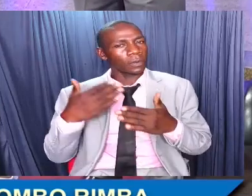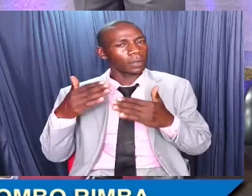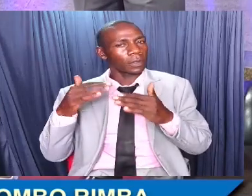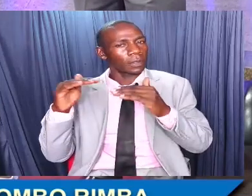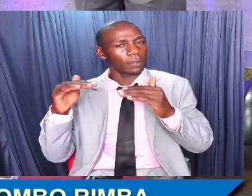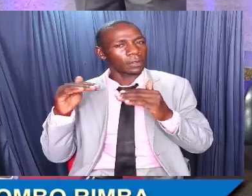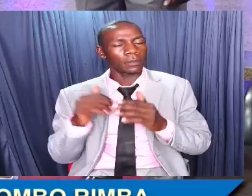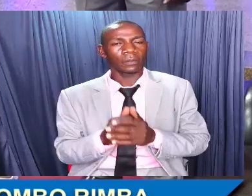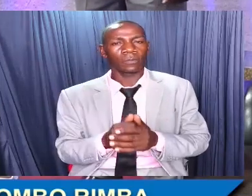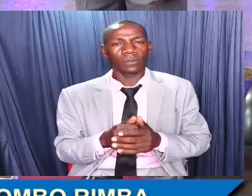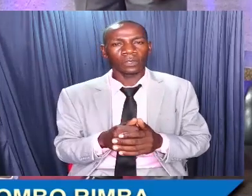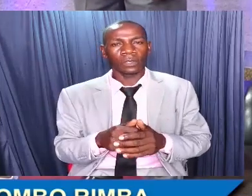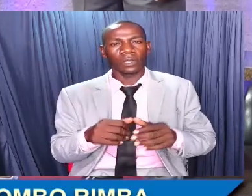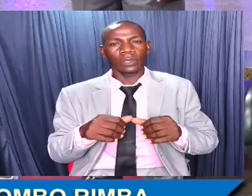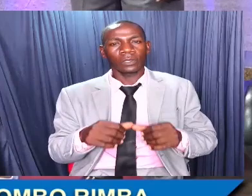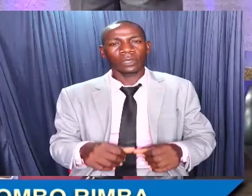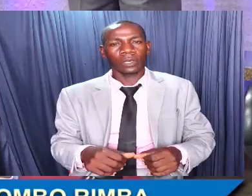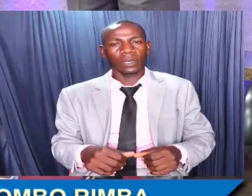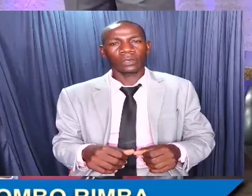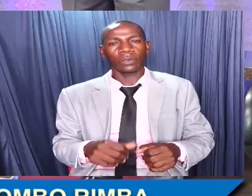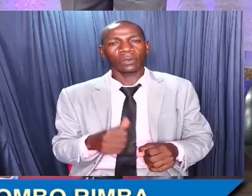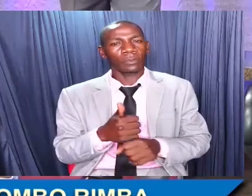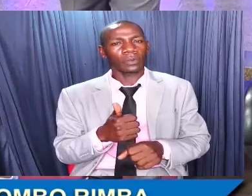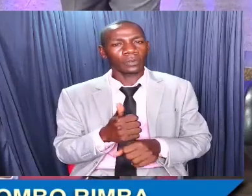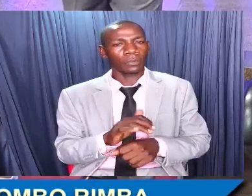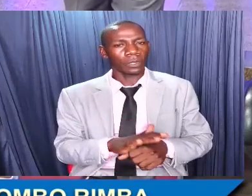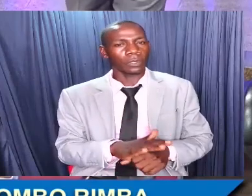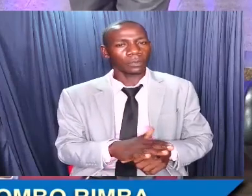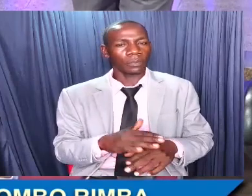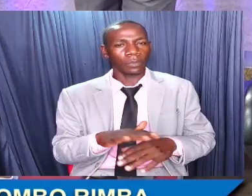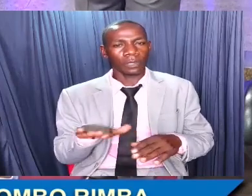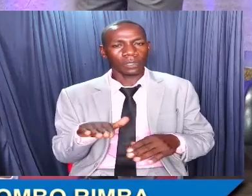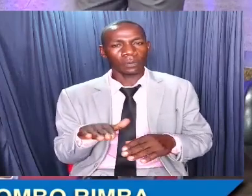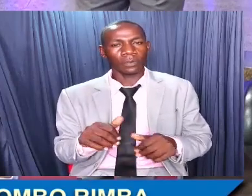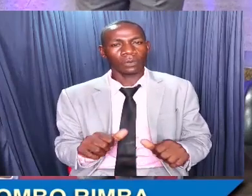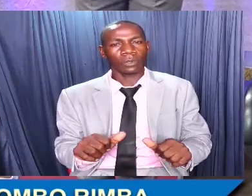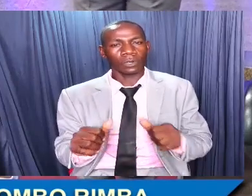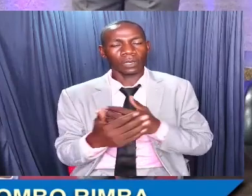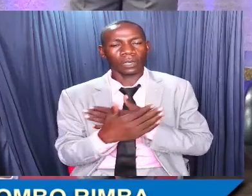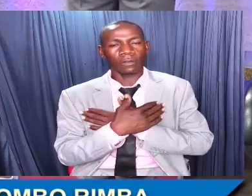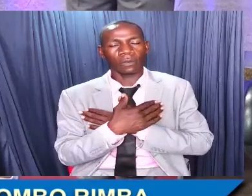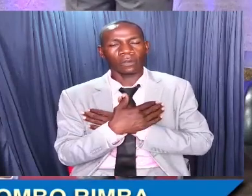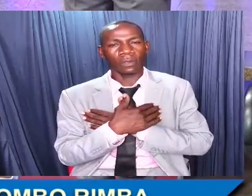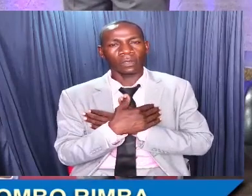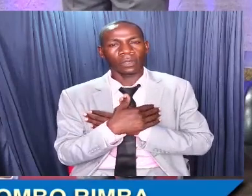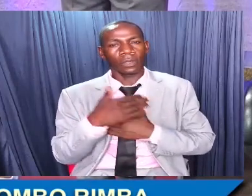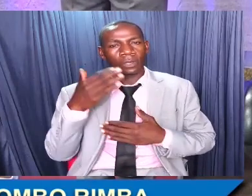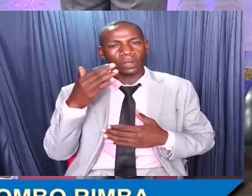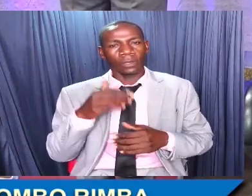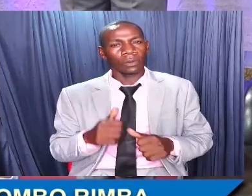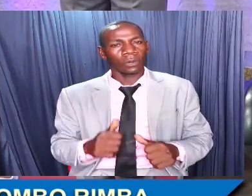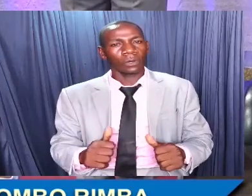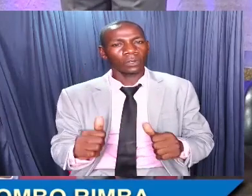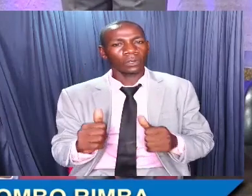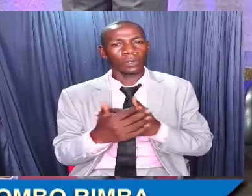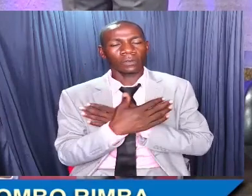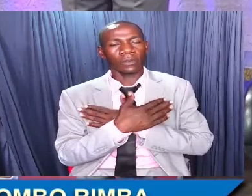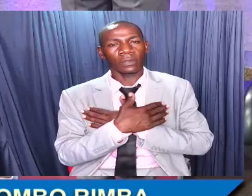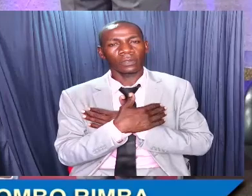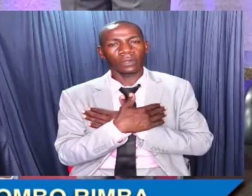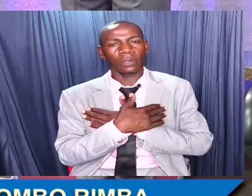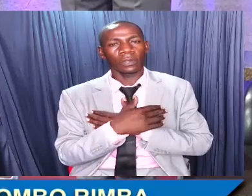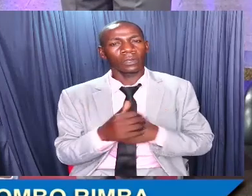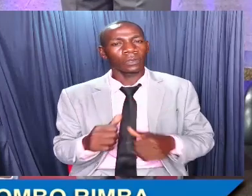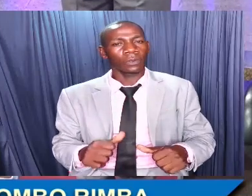problems today, I'll go to heaven. Anakaa mahali kwa makwazo. He abides in a place. Yeye anadumu kupenda. Offenses are, but he endures to love. Anatendewa sio ya kupenda. He's mistreated. Yeye